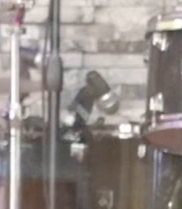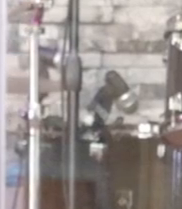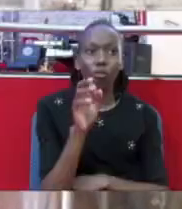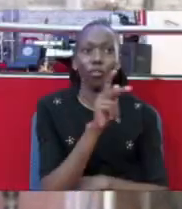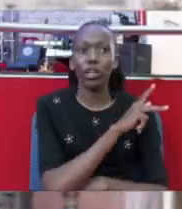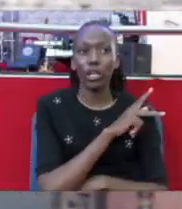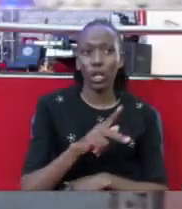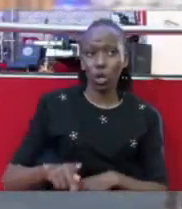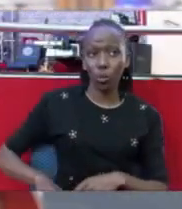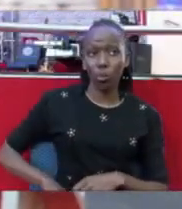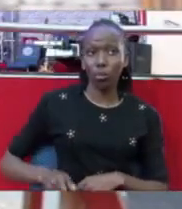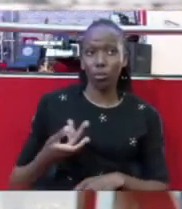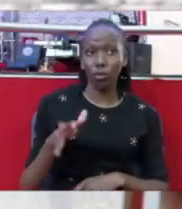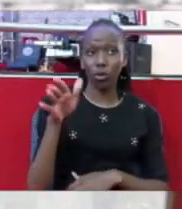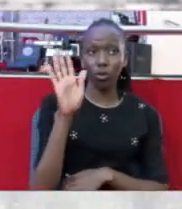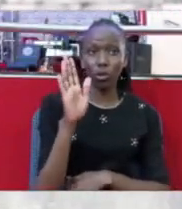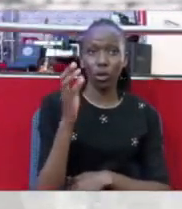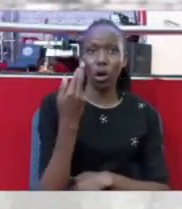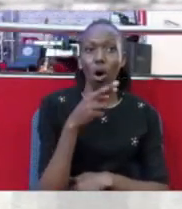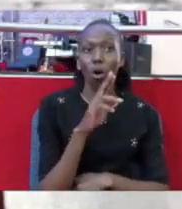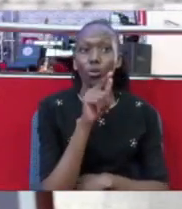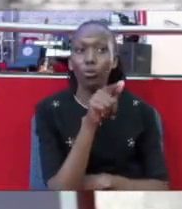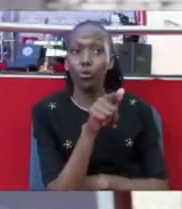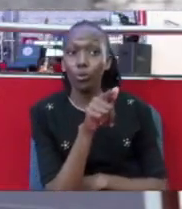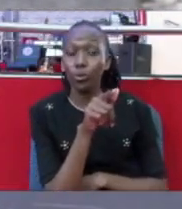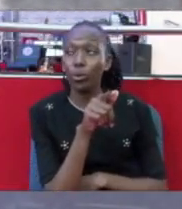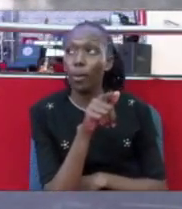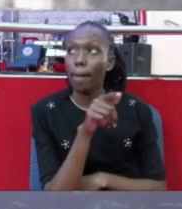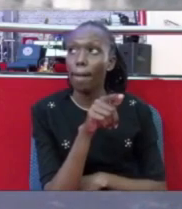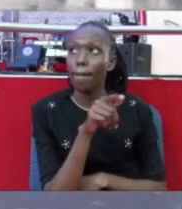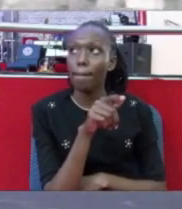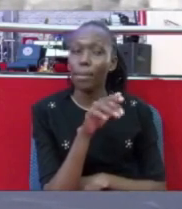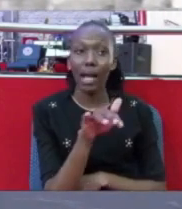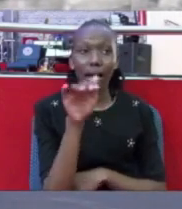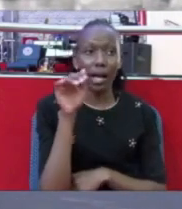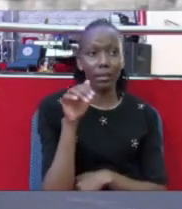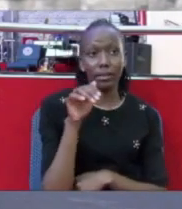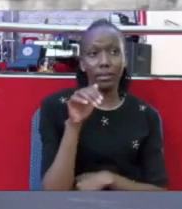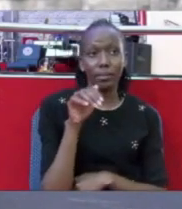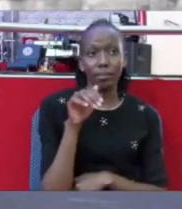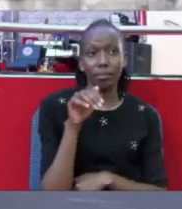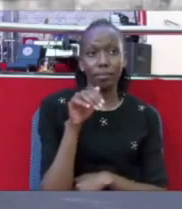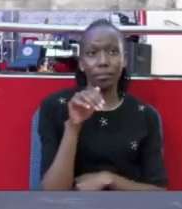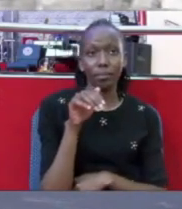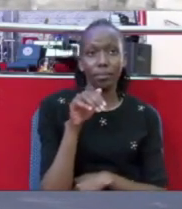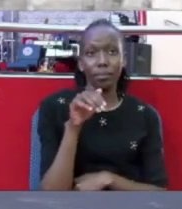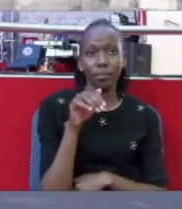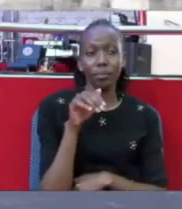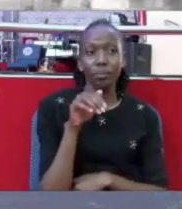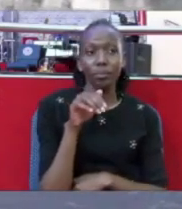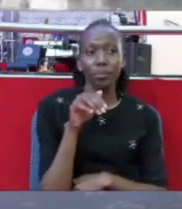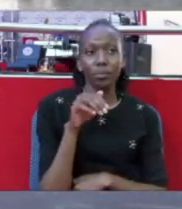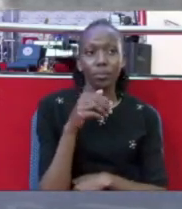you ask God for those things that you can be a better thief or a better robber in the house of God? Ama unaitisha Mungu hivyo vitu